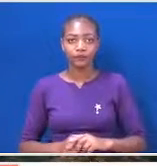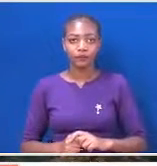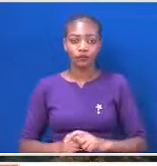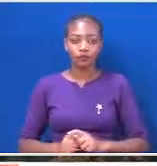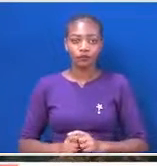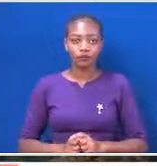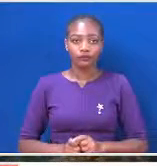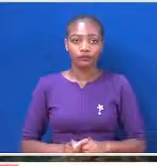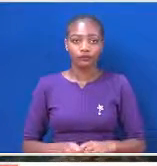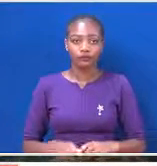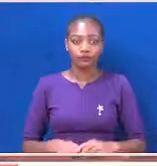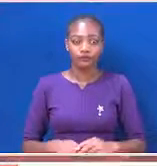47 nairobi